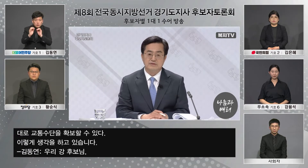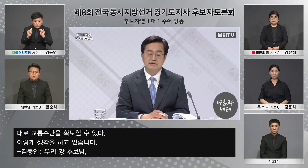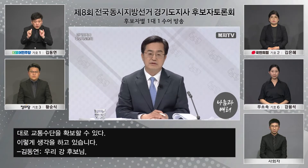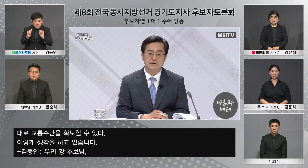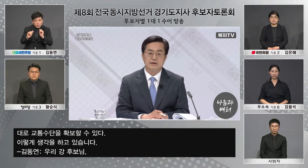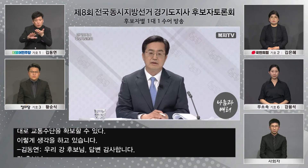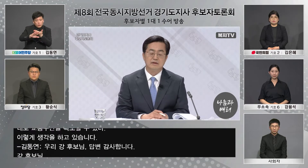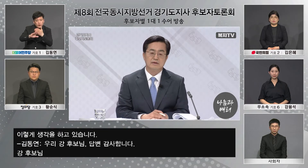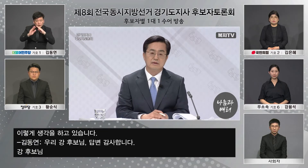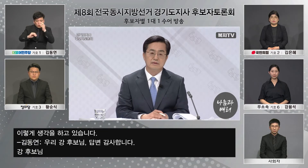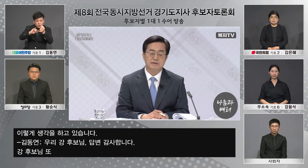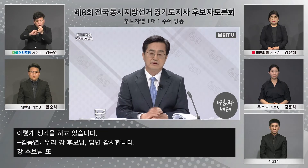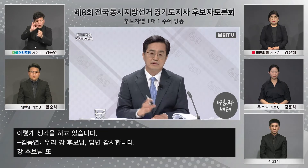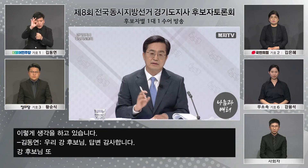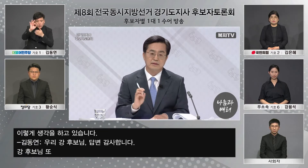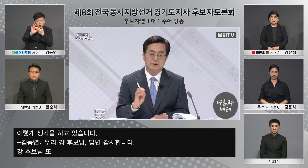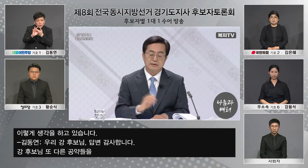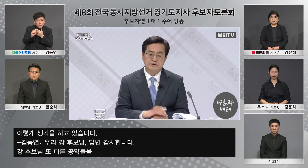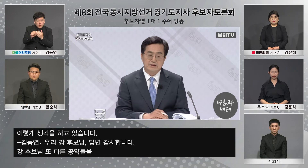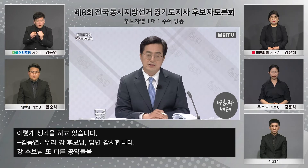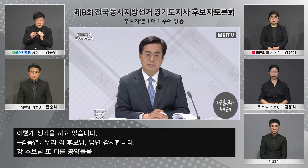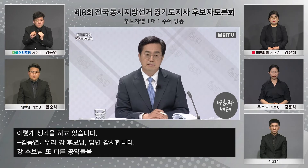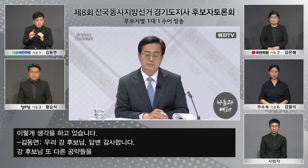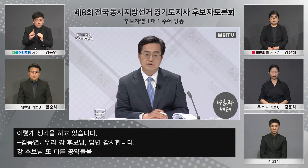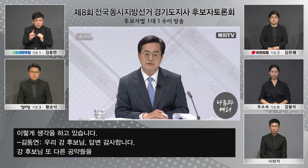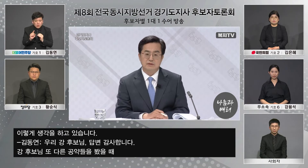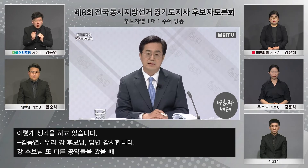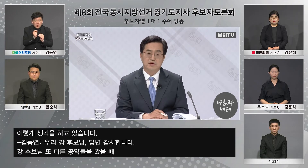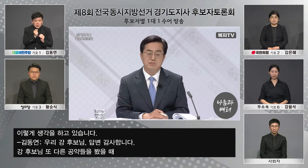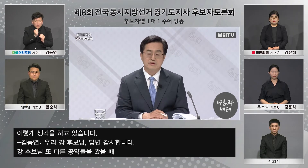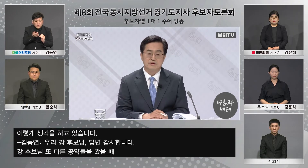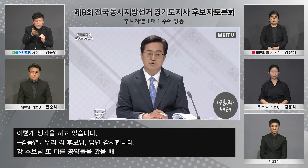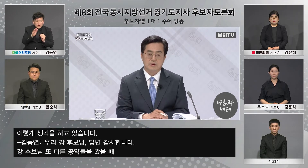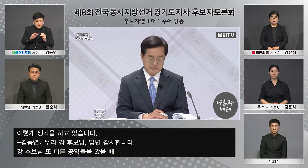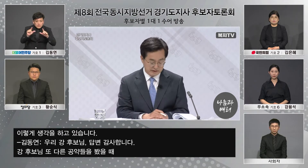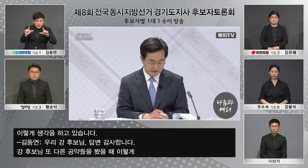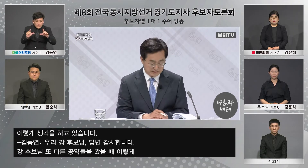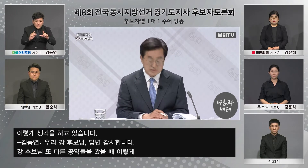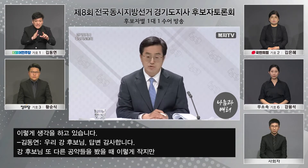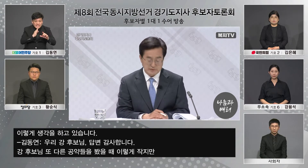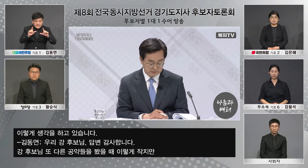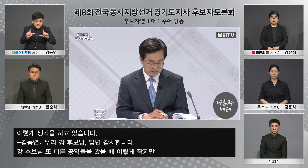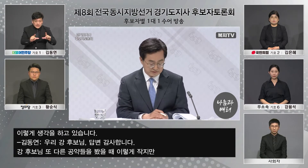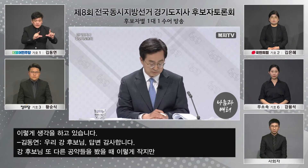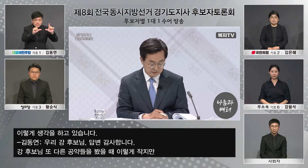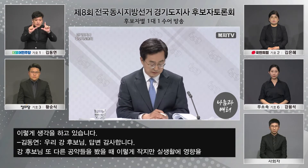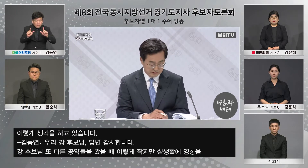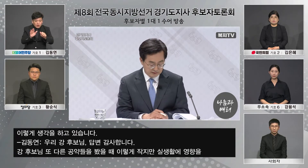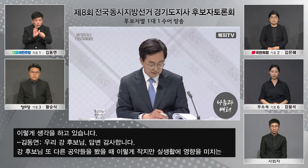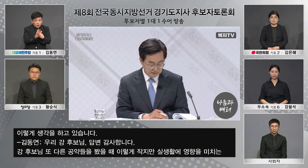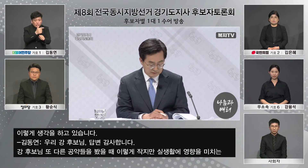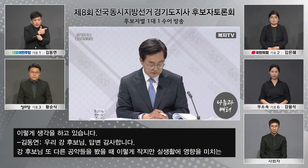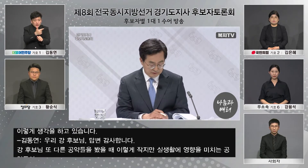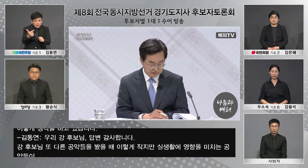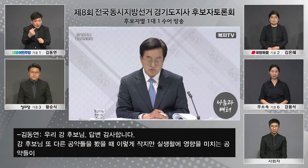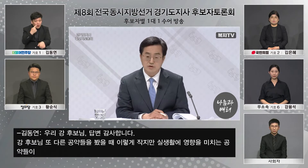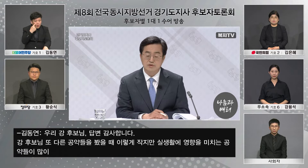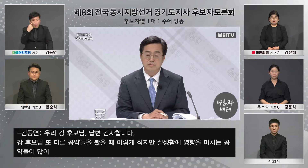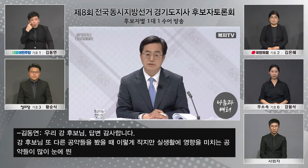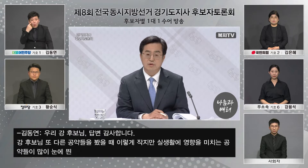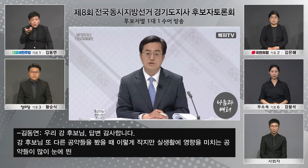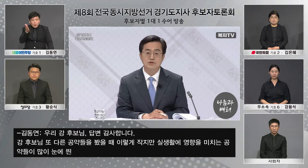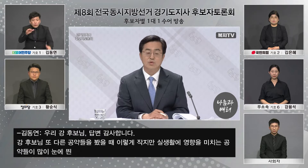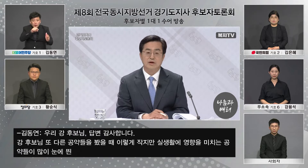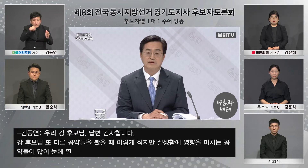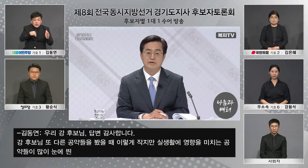공약들을 봤을 적에 이렇게 작지만 실생활에 영향을 미치는 공약들이 많이 눈에 띄는 것 같습니다. 그런데 그중에서